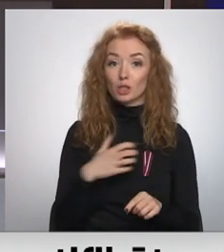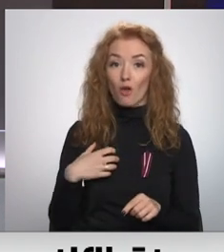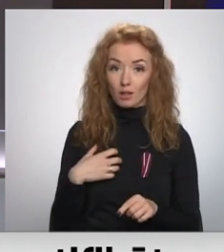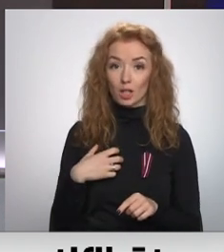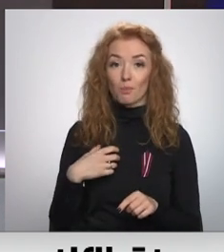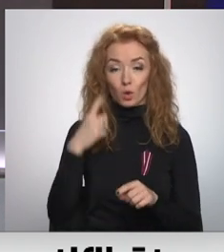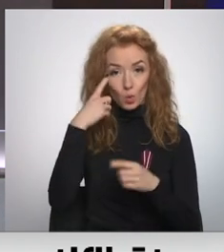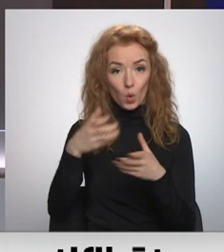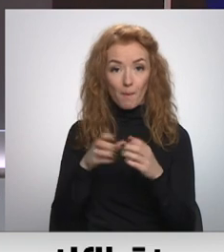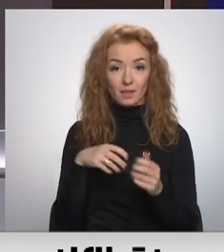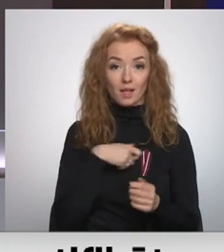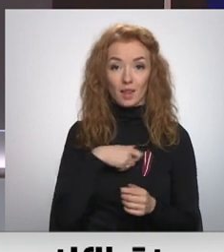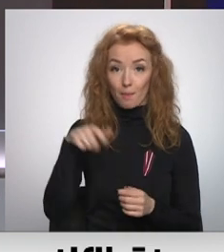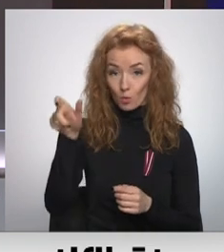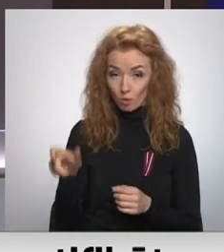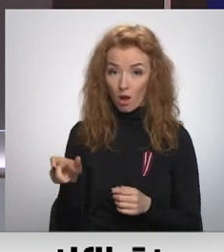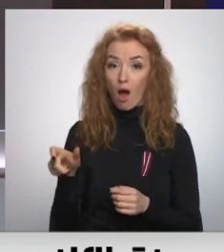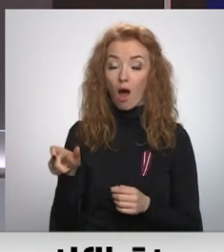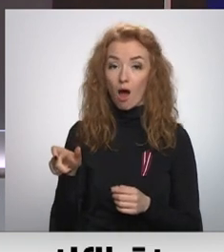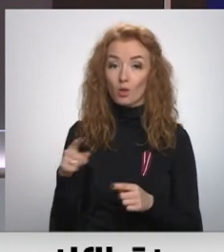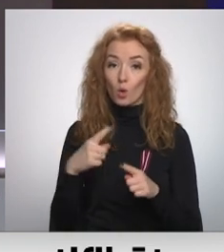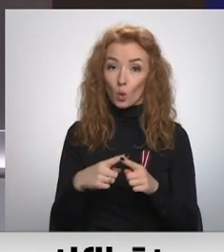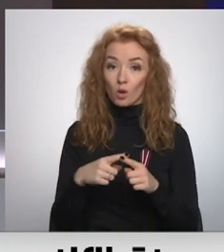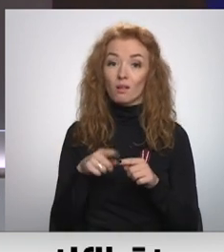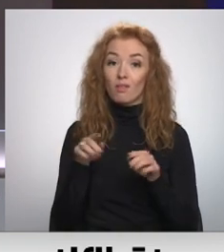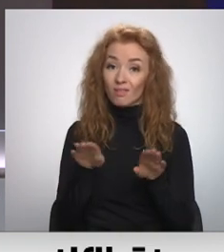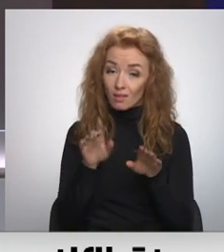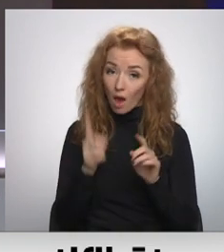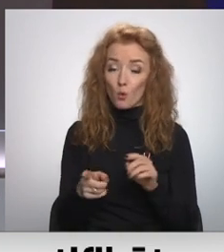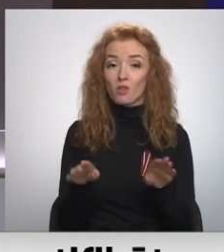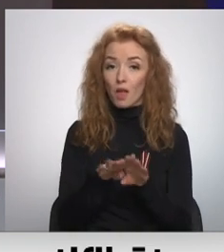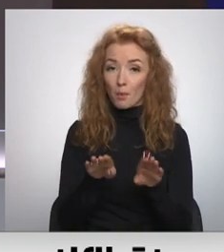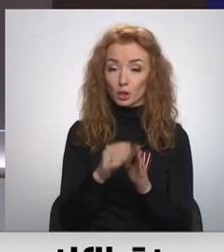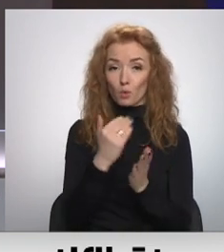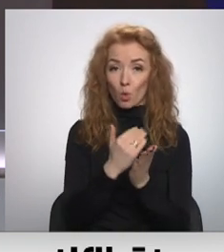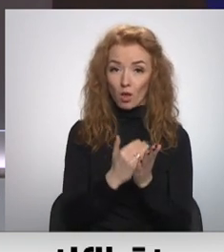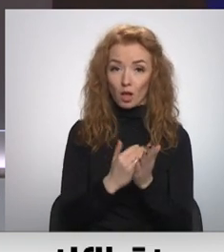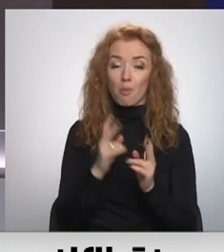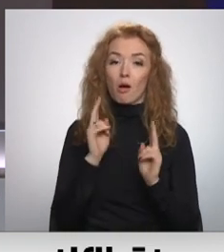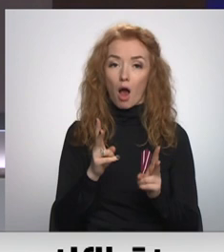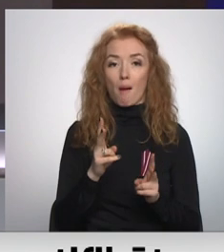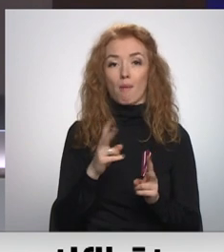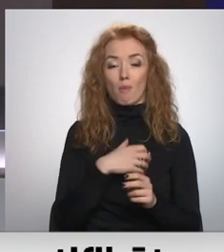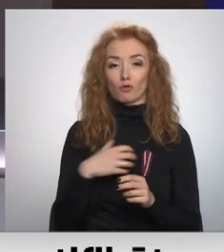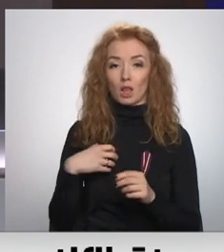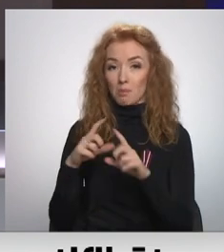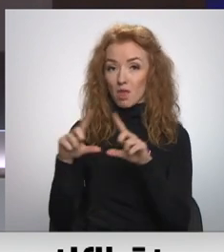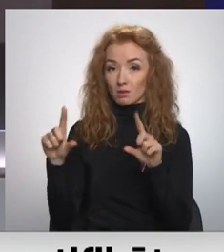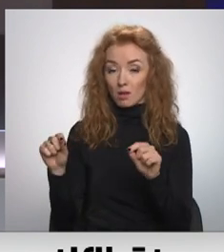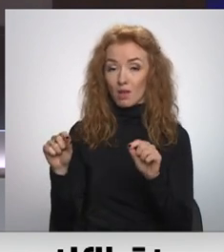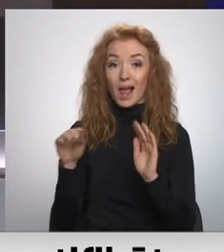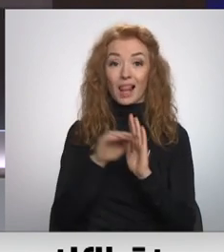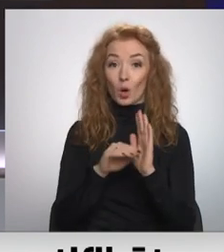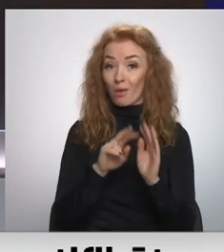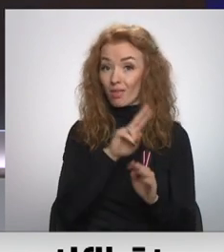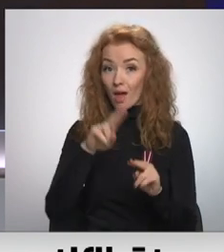deputāti. Reģionu iedzīvotāji uzskata, ka uz deputātiem jātiecina tādas pašas prasības kā pašvaldību iestāžu darbiniekiem. Un kaut gan likums to